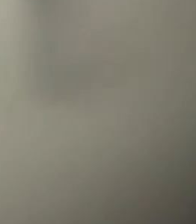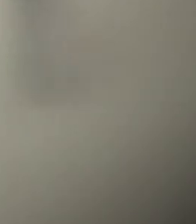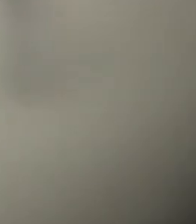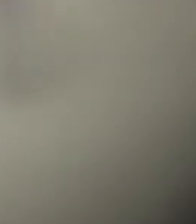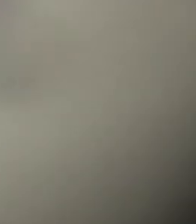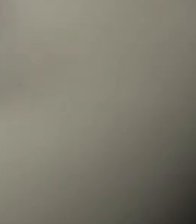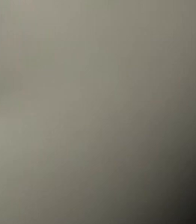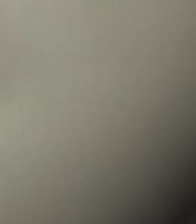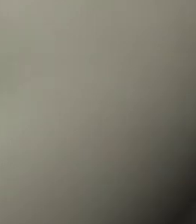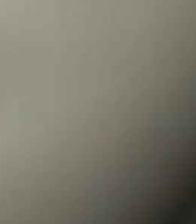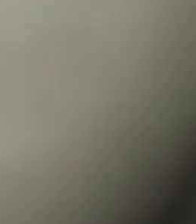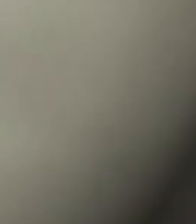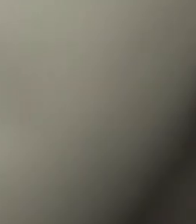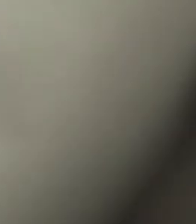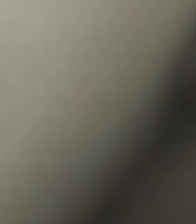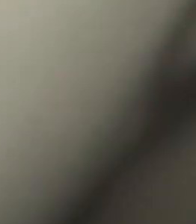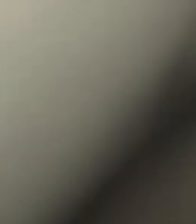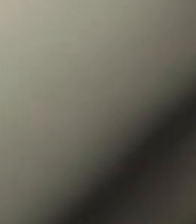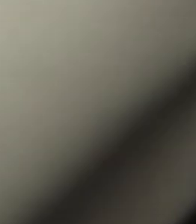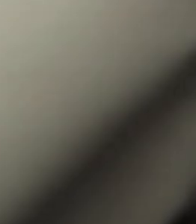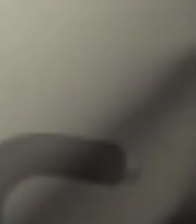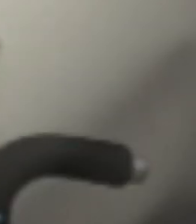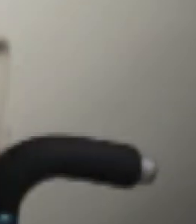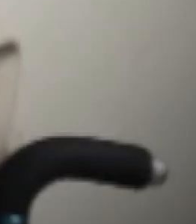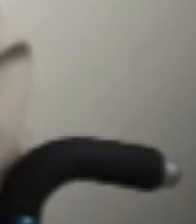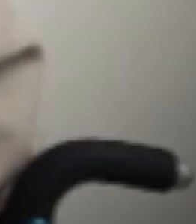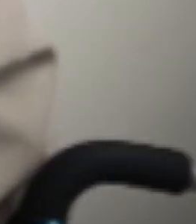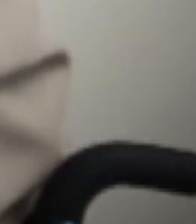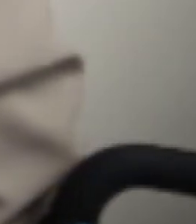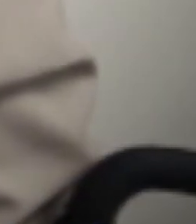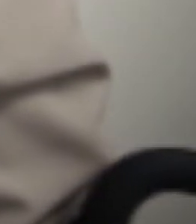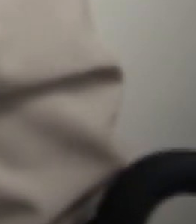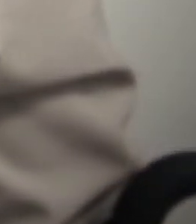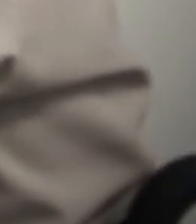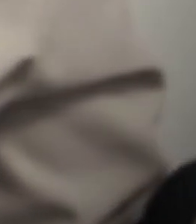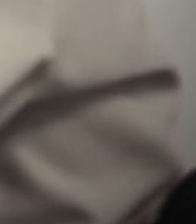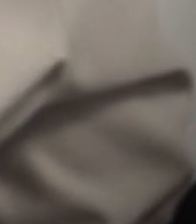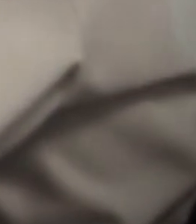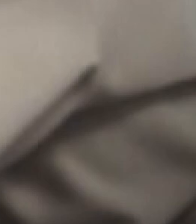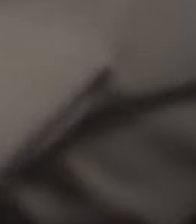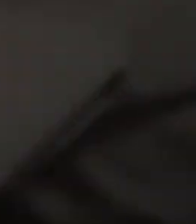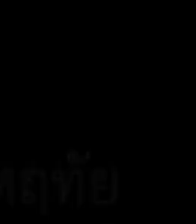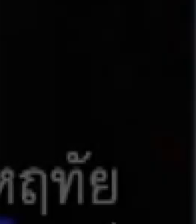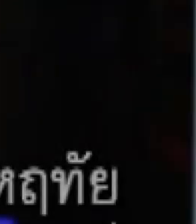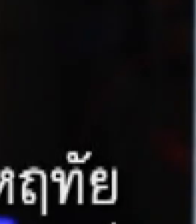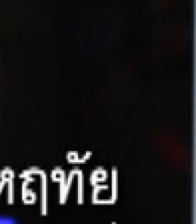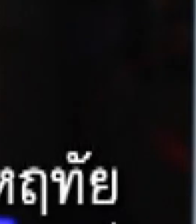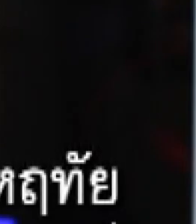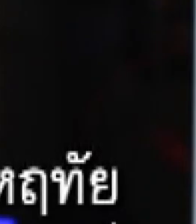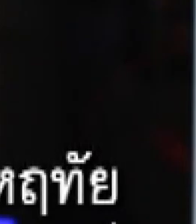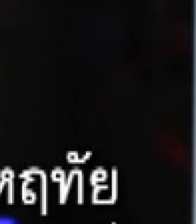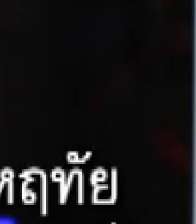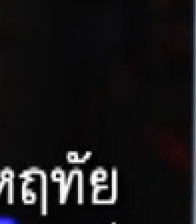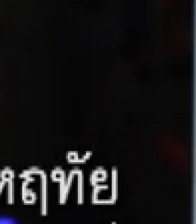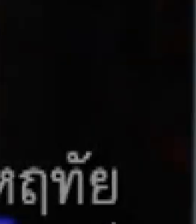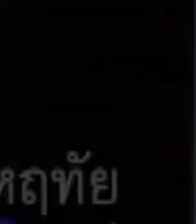ทำงานเทศบาลนครเจ้าพระยาสุรศักดิ์ตำแหน่งผู้ช่วยเจ้าพนักงานธุรการก็5ปีแล้วครับวันแรกที่มาสัมภ